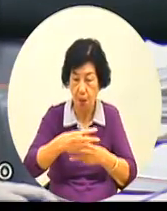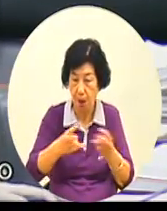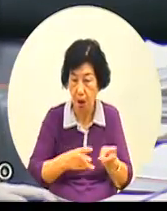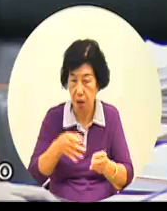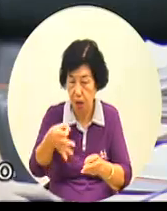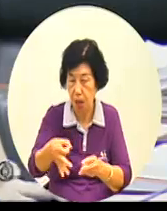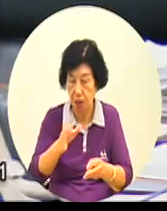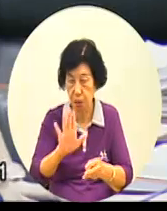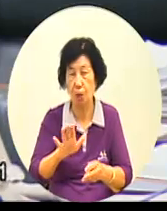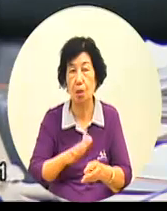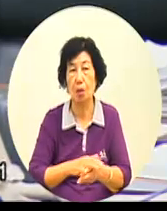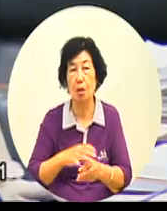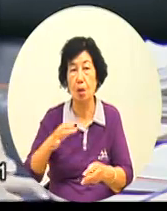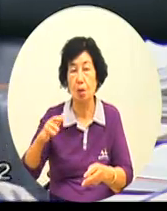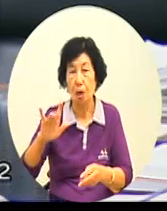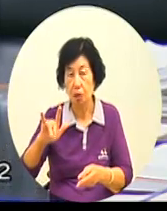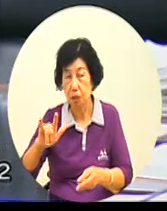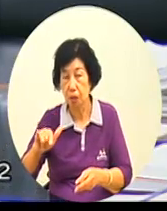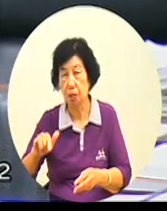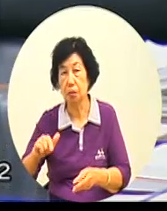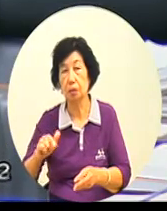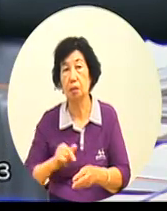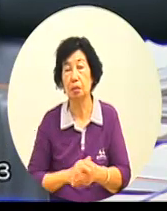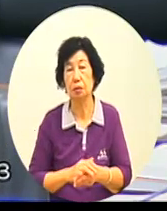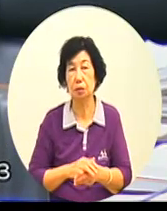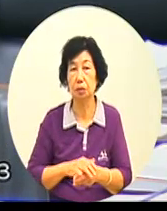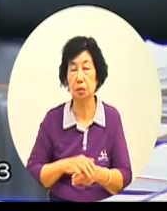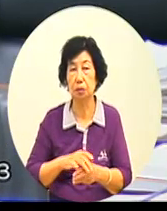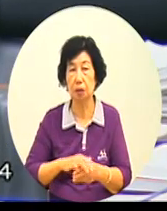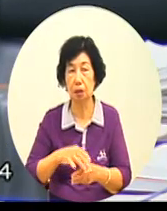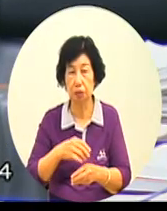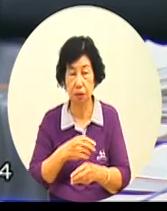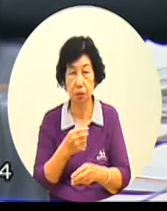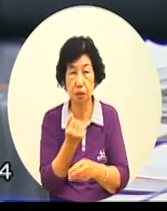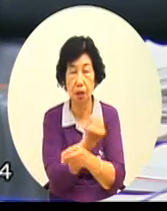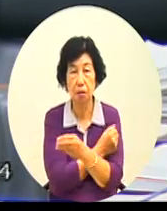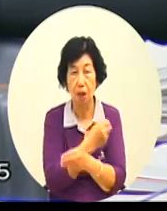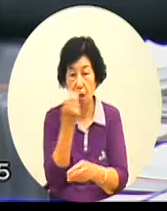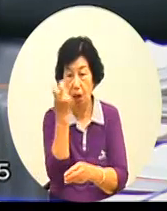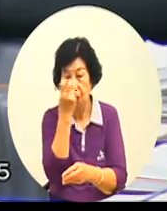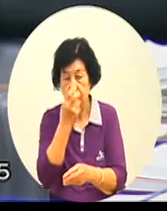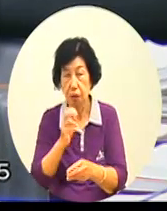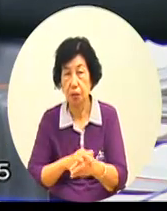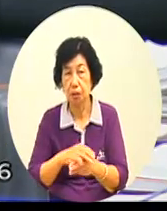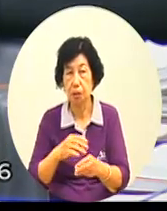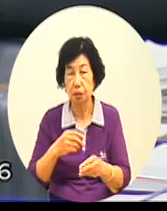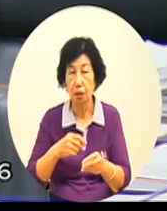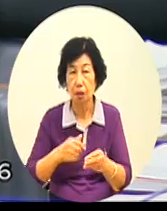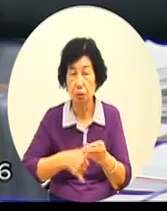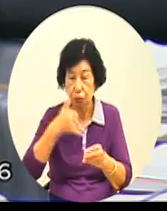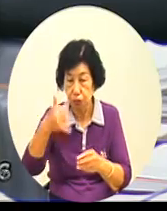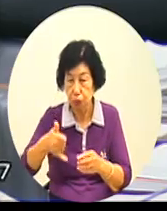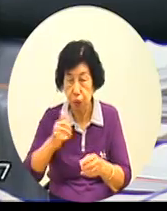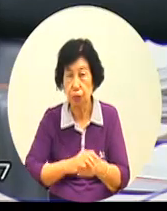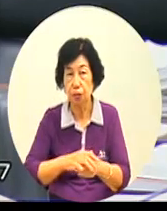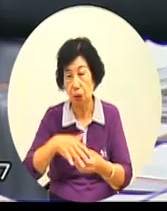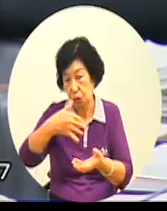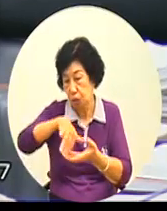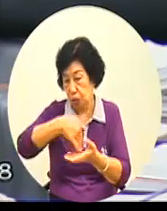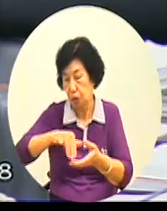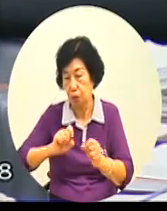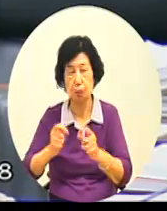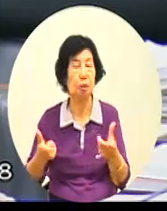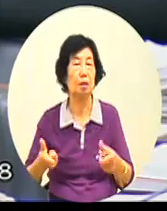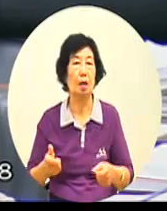个老师加班费呢，后来在你们劳检的时候跟你们的算法是不一样的，跟劳工局的算法不一